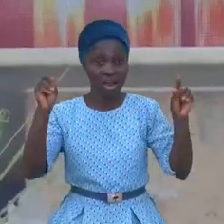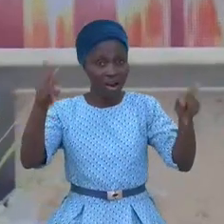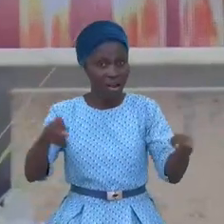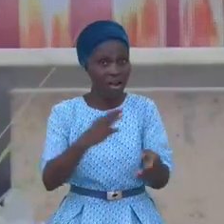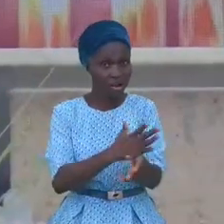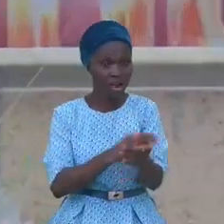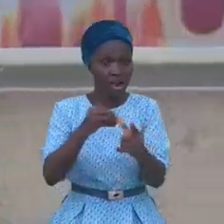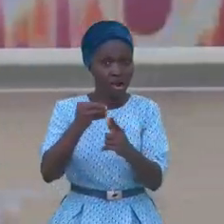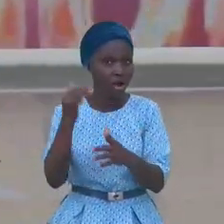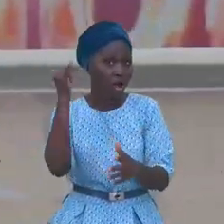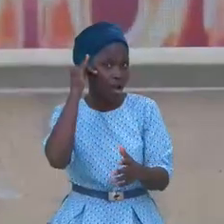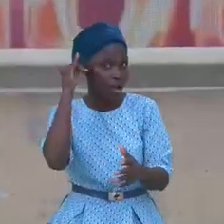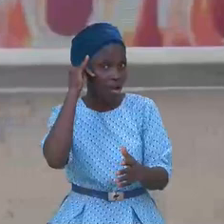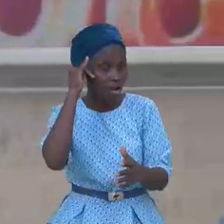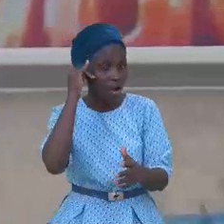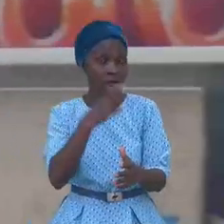un téléphone,